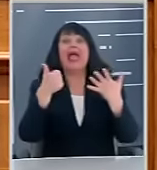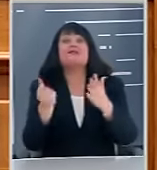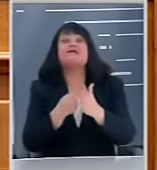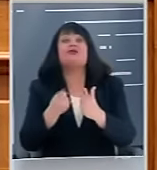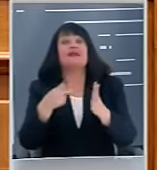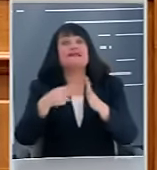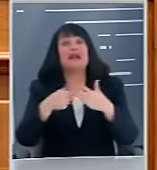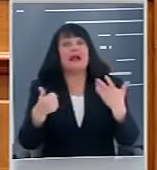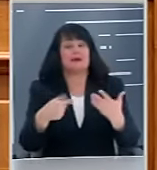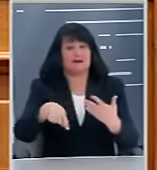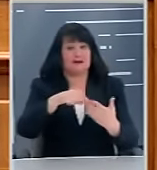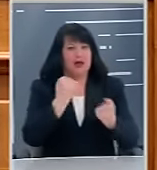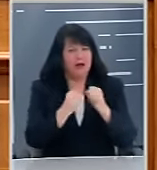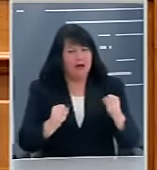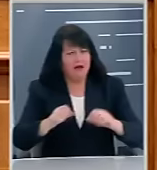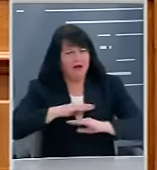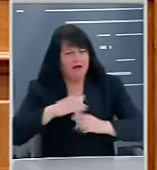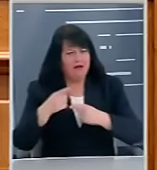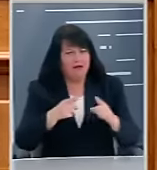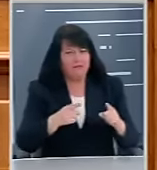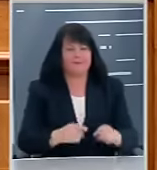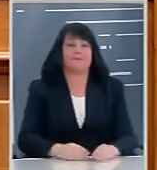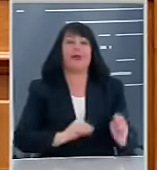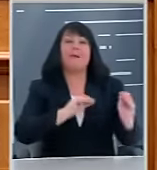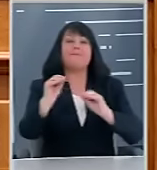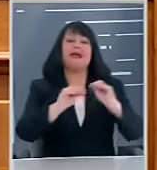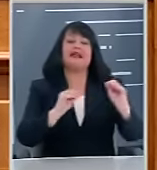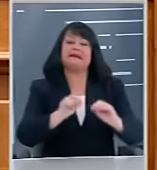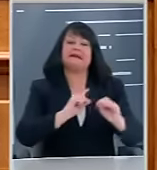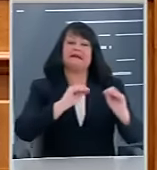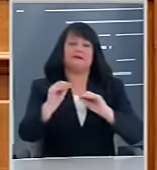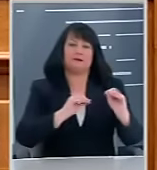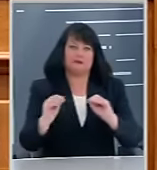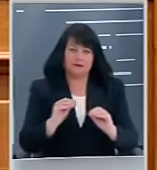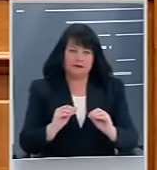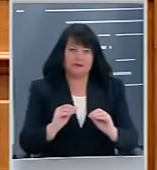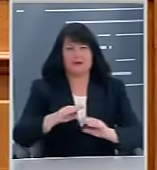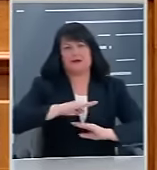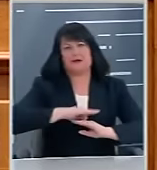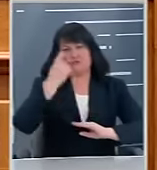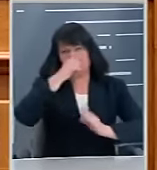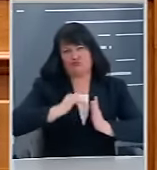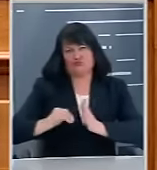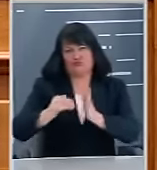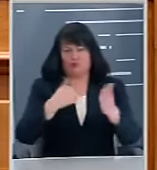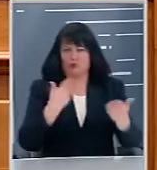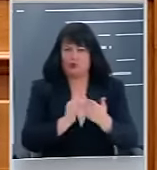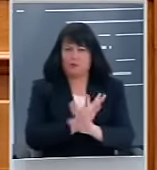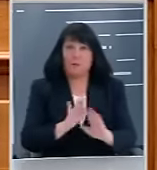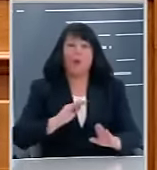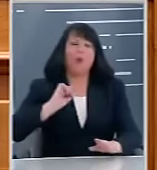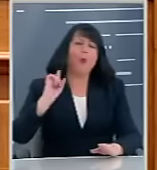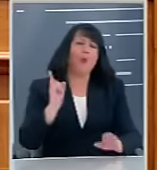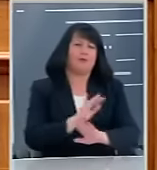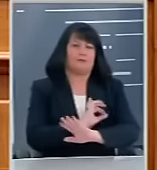2016. Και βεβαίως οι μεταθέσεις, οι τακτικές μεταθέσεις του στρατιωτικού προσωπικού ολοκληρώθηκαν όλες